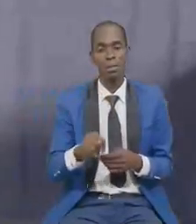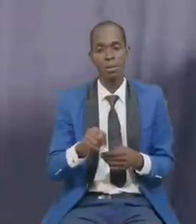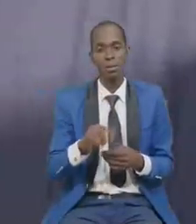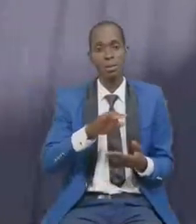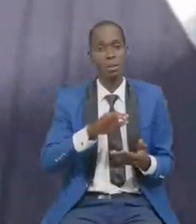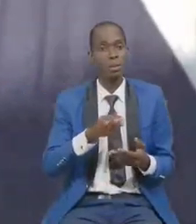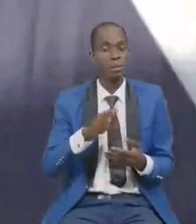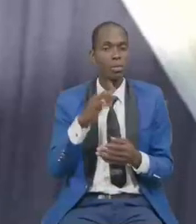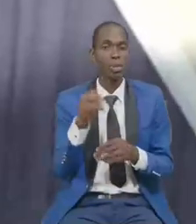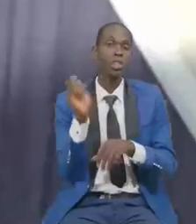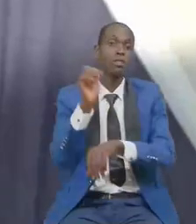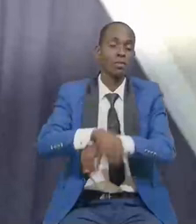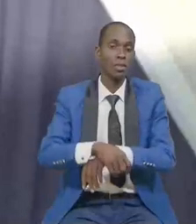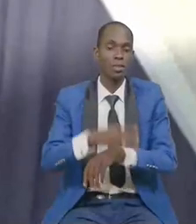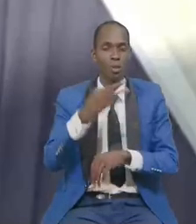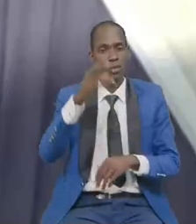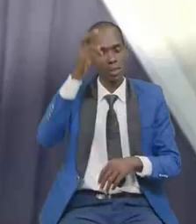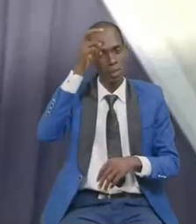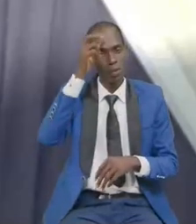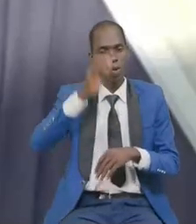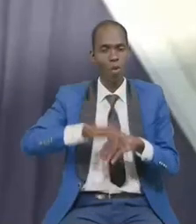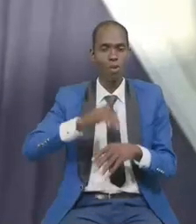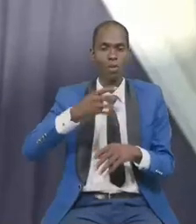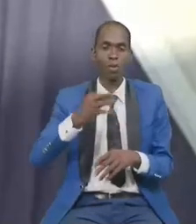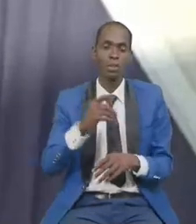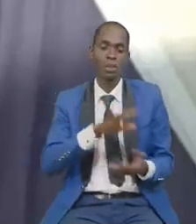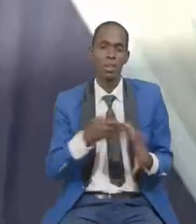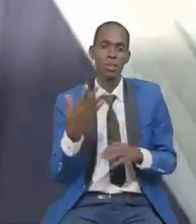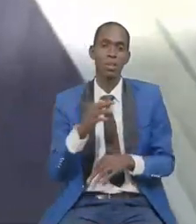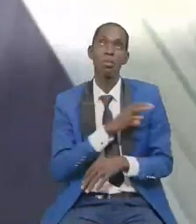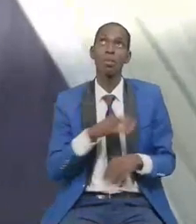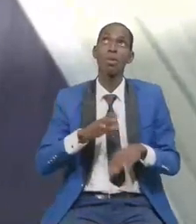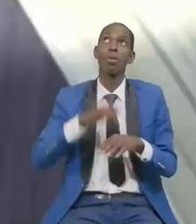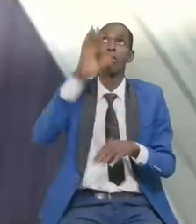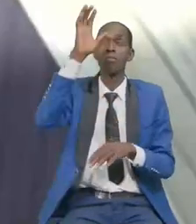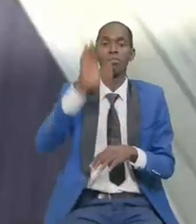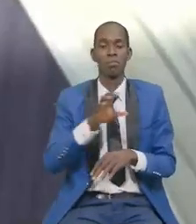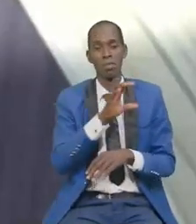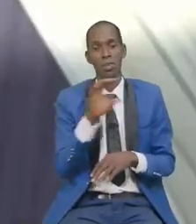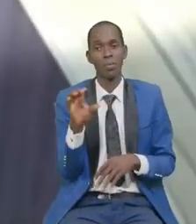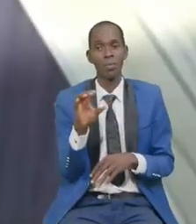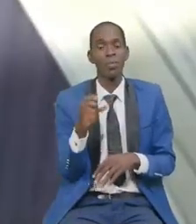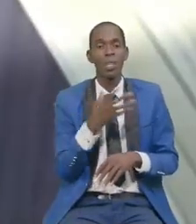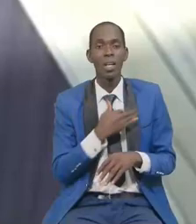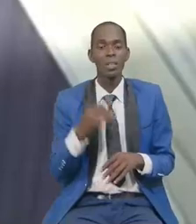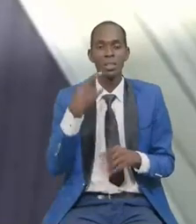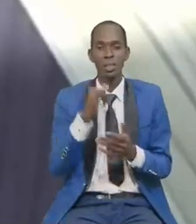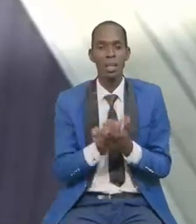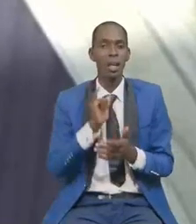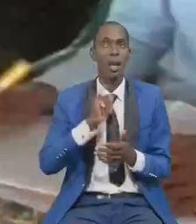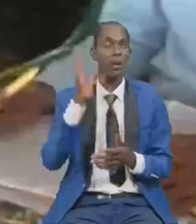Parce que la promesse de Dieu avait dit, je mettrai inimitié entre toi et la femme.